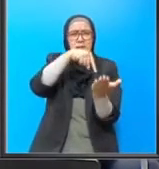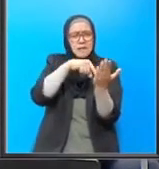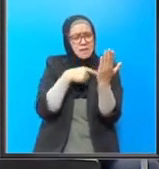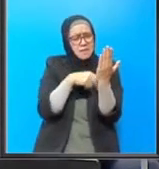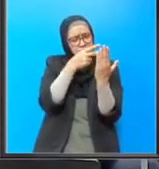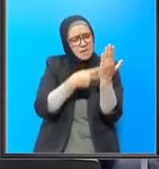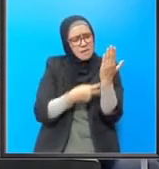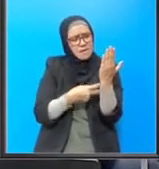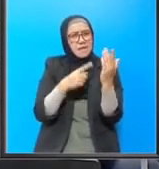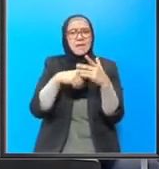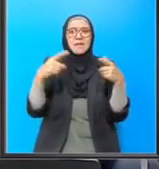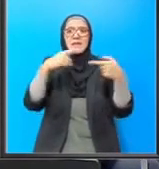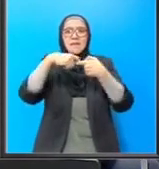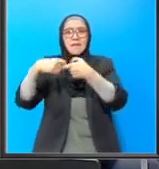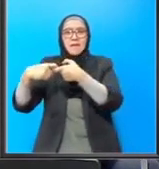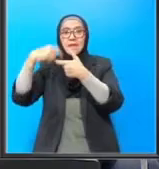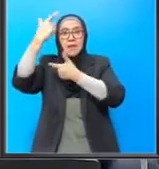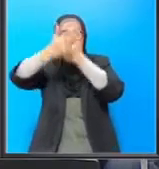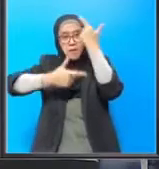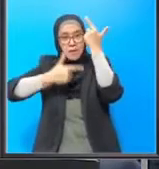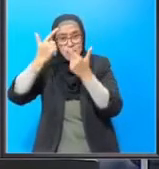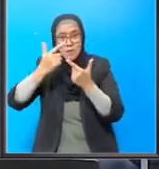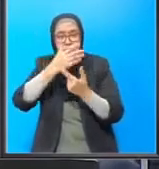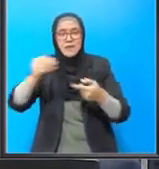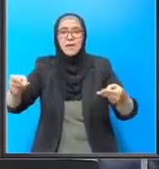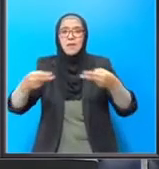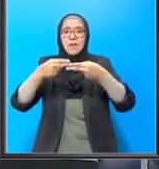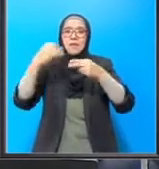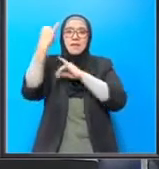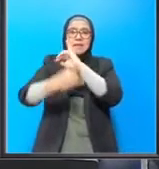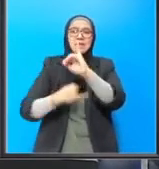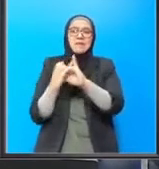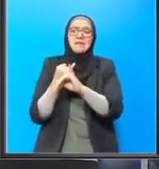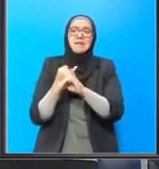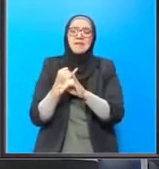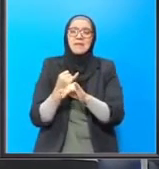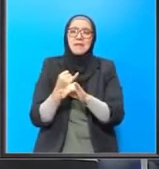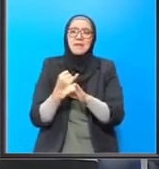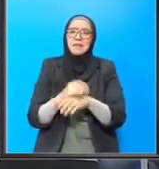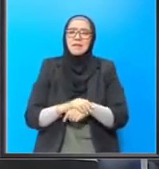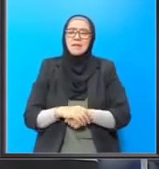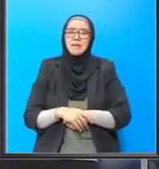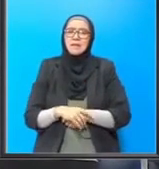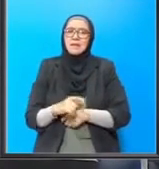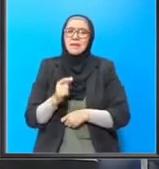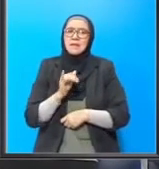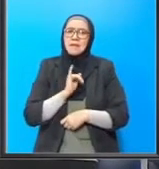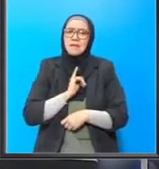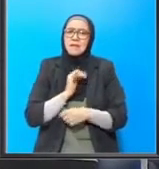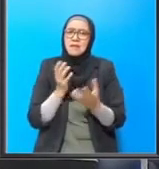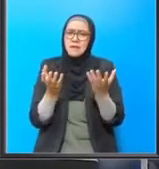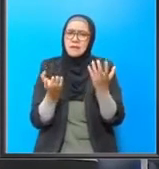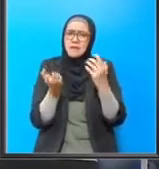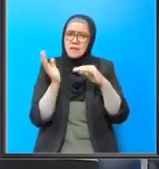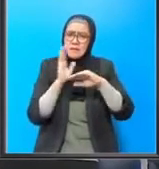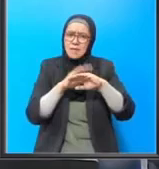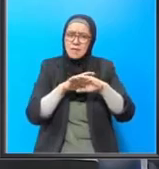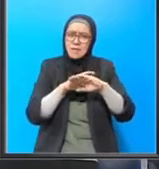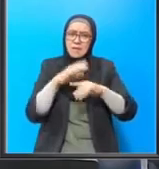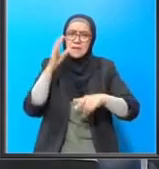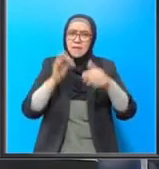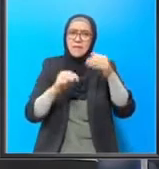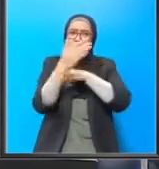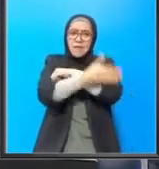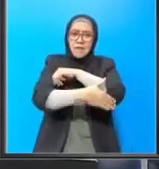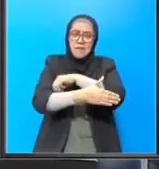pelancongan dan hubungan antarbangsa suka Saya ingin menyentuh Hai alangkah baiknya negara